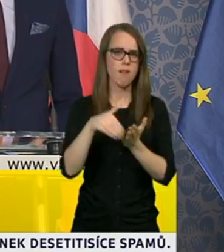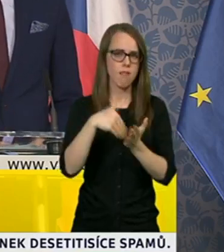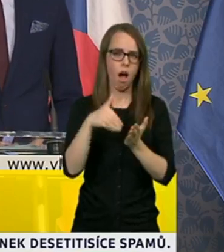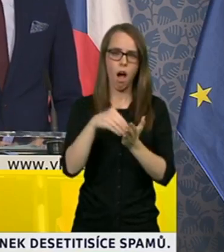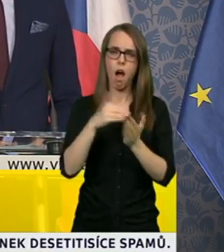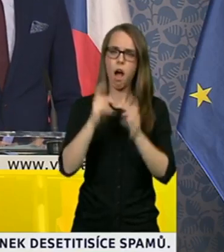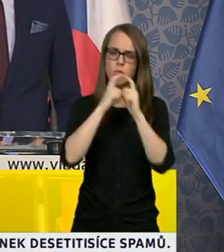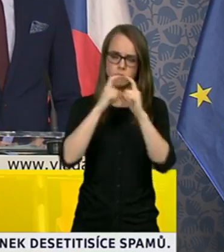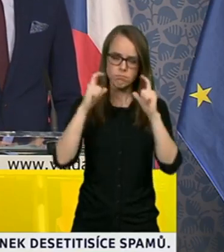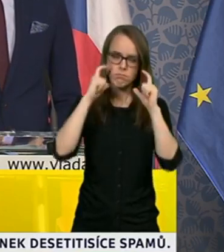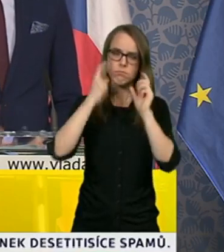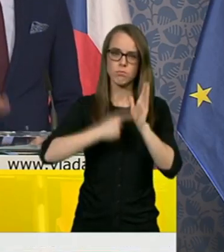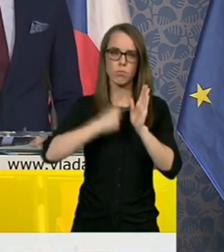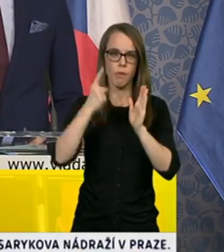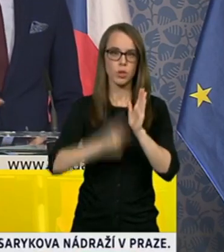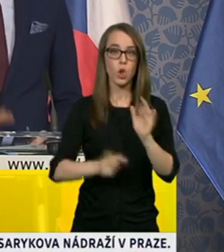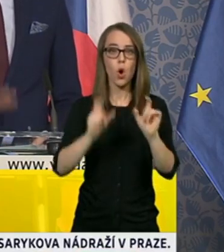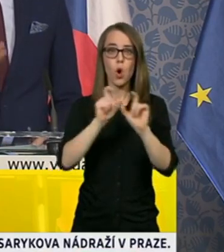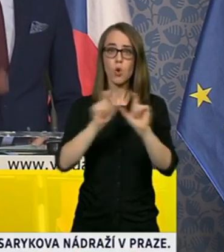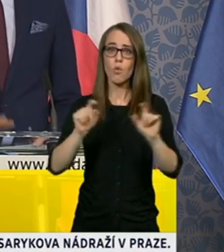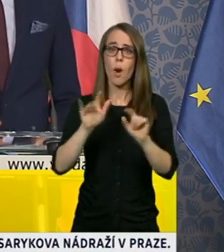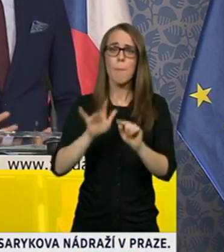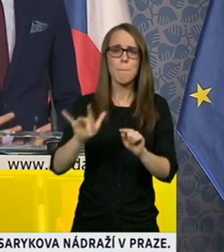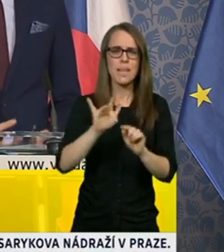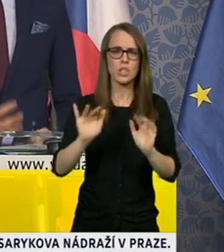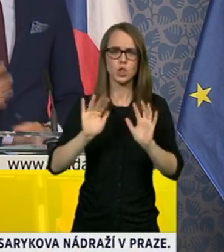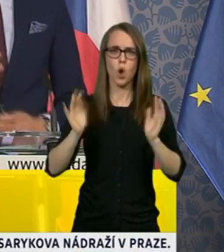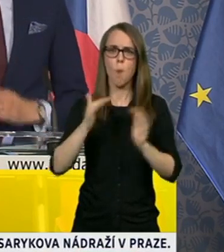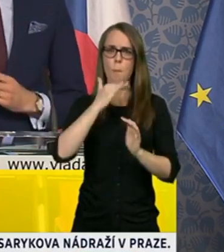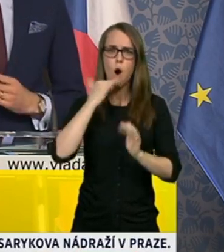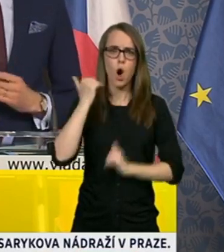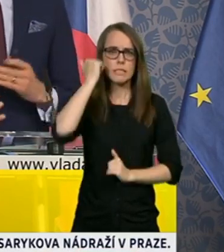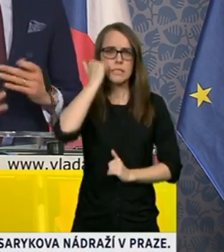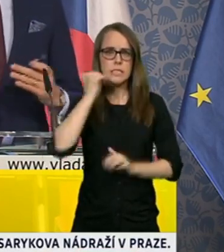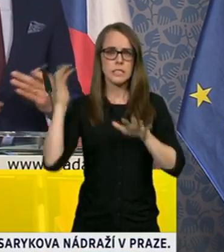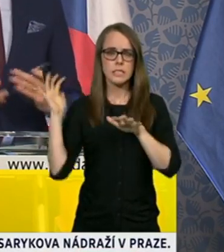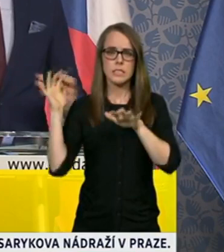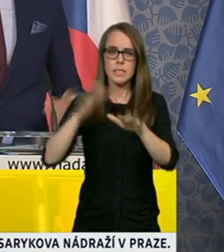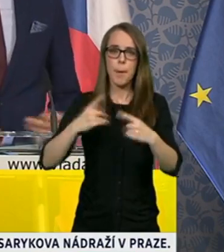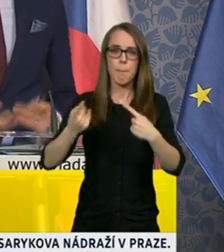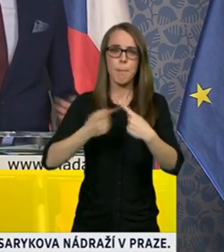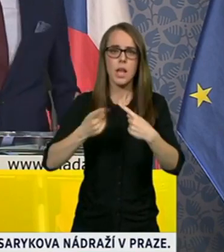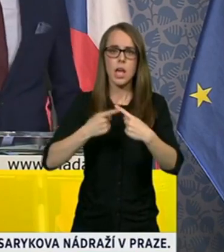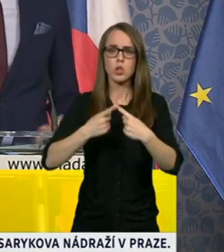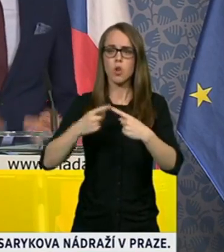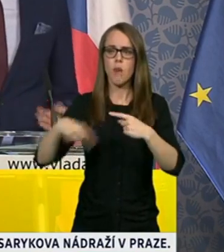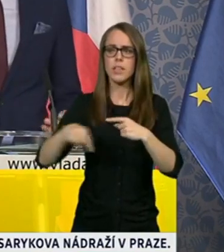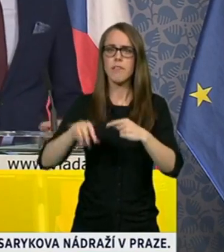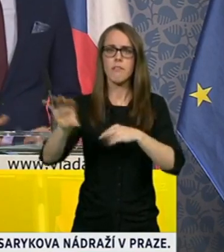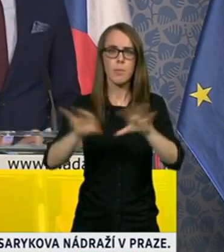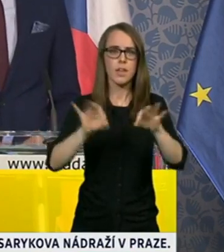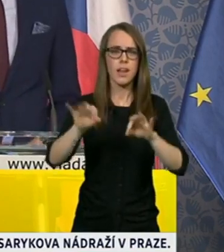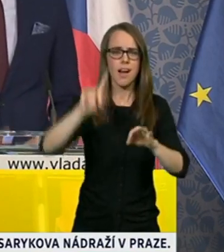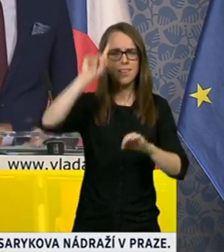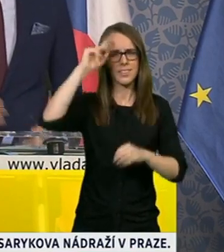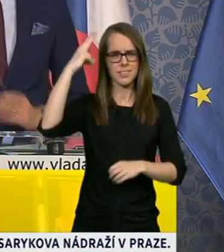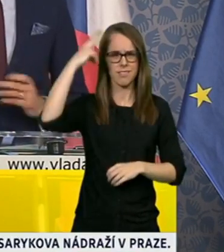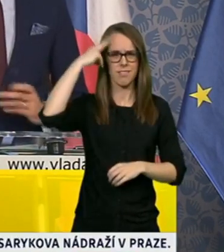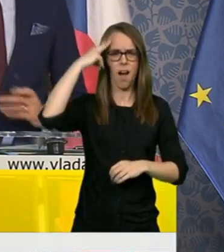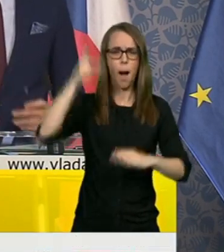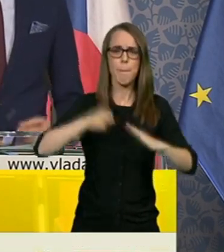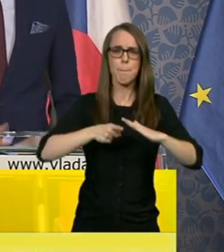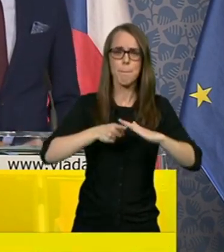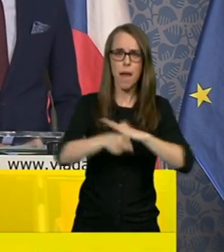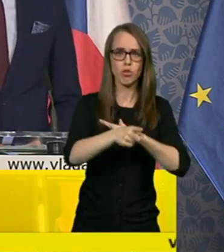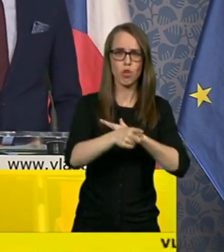rizikové provozy, kde se setkává velký počet lidí na blízko. Víte, že když jste někde v metru nebo v tramvaji, tak tam se